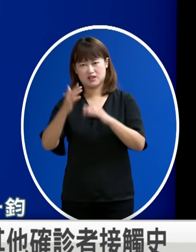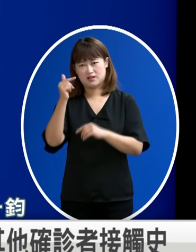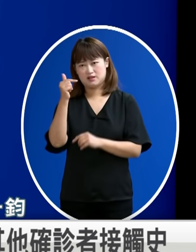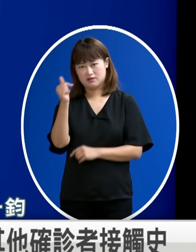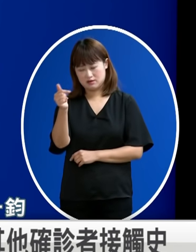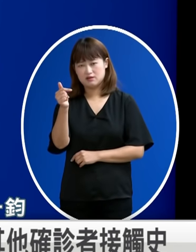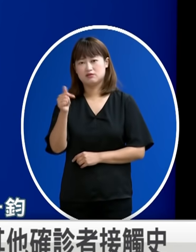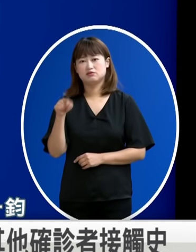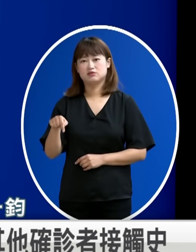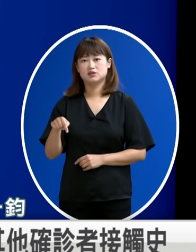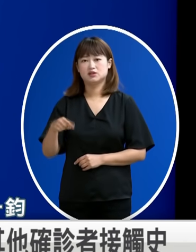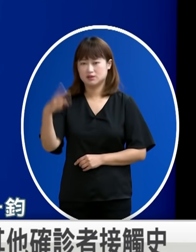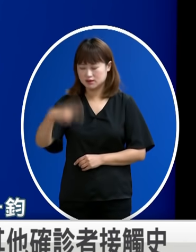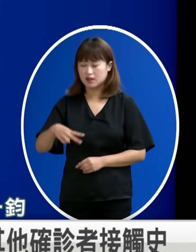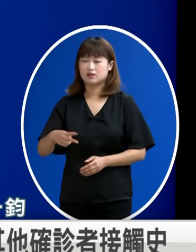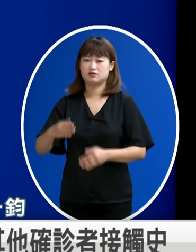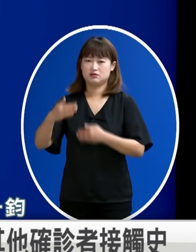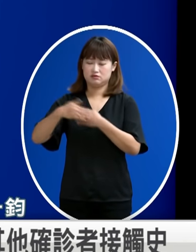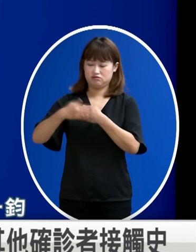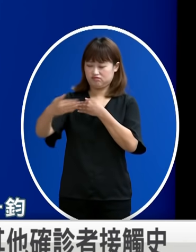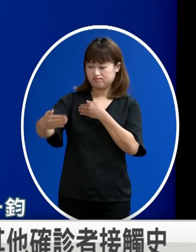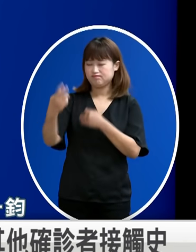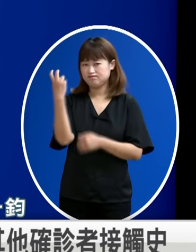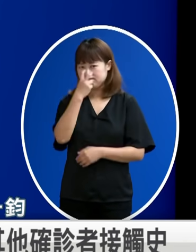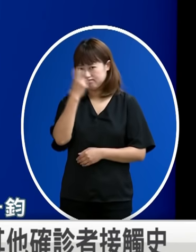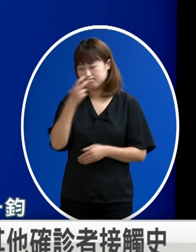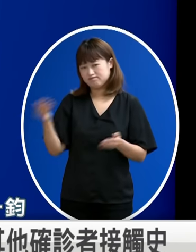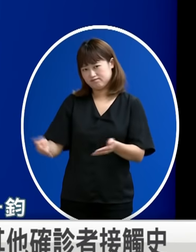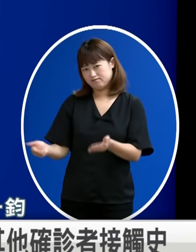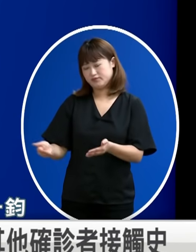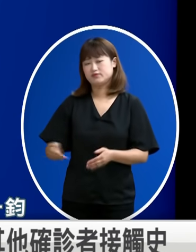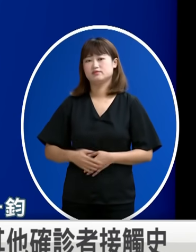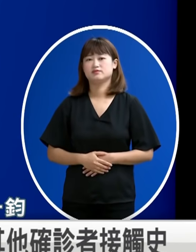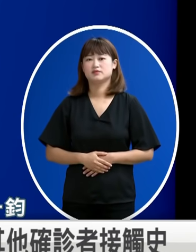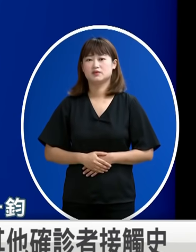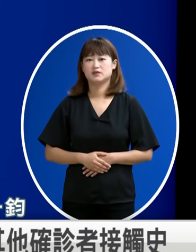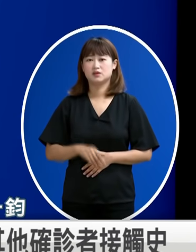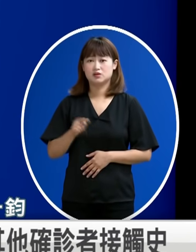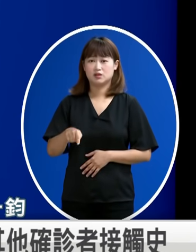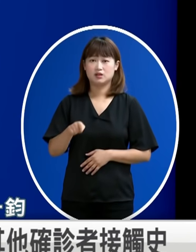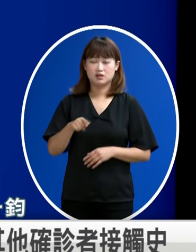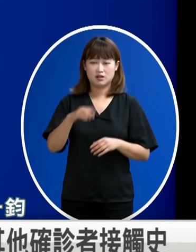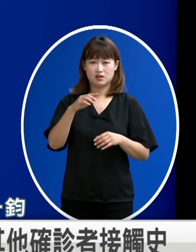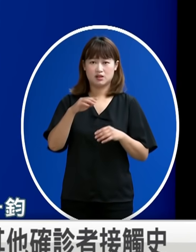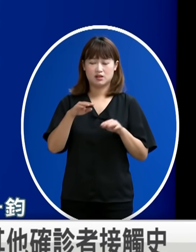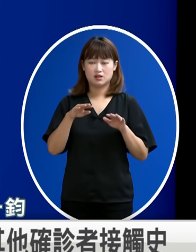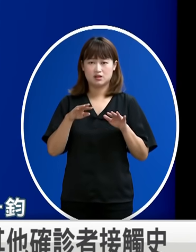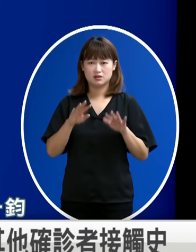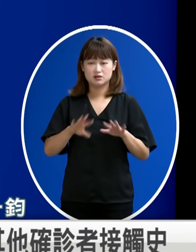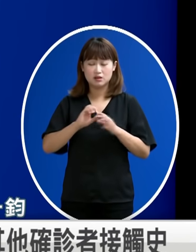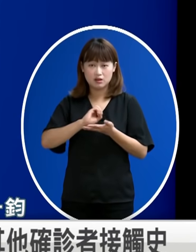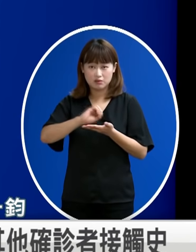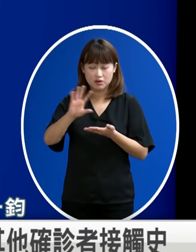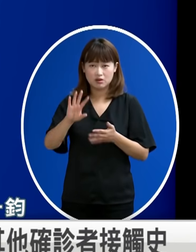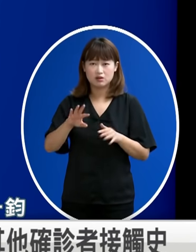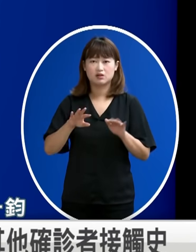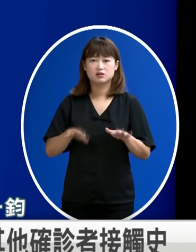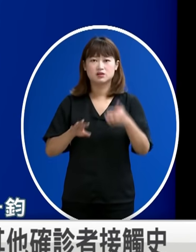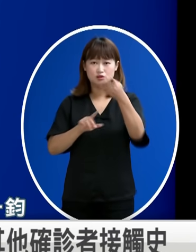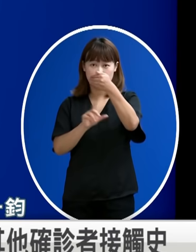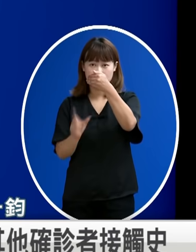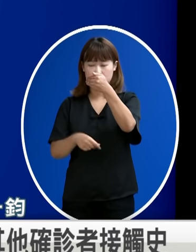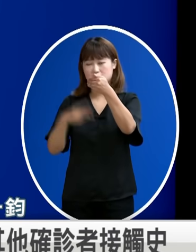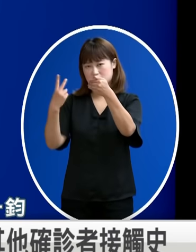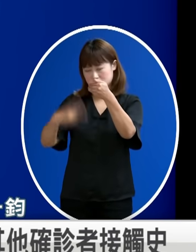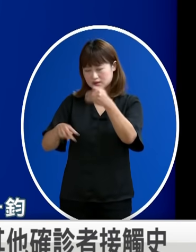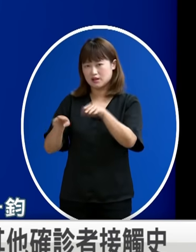再度隔离治疗。所以大家会看到说，在新闻稿上他有写说到这个9月才又在解除